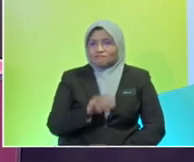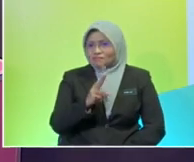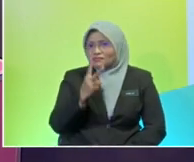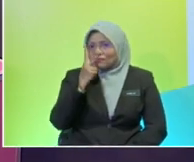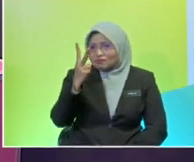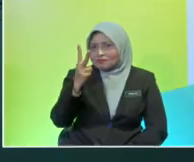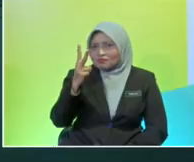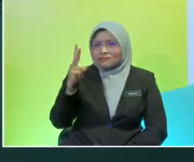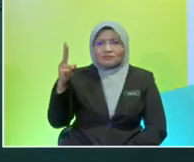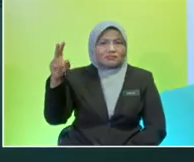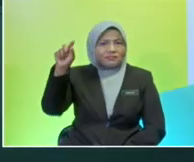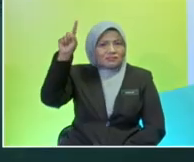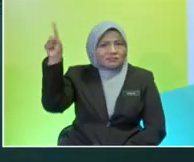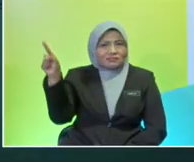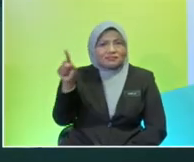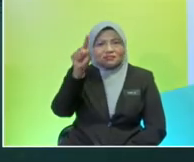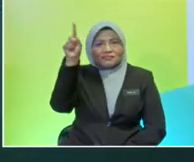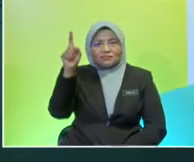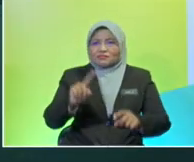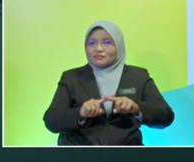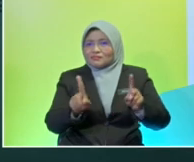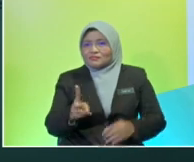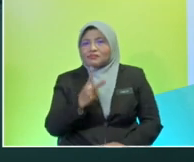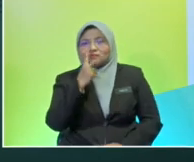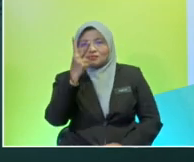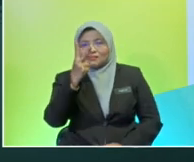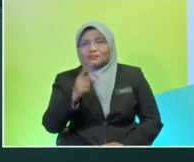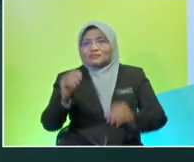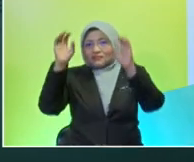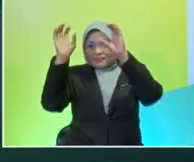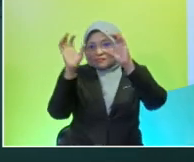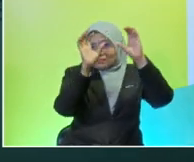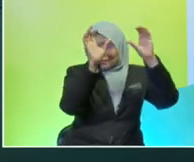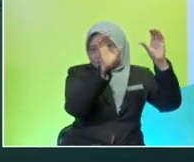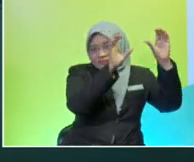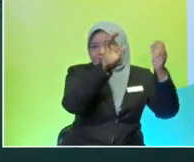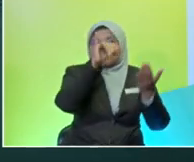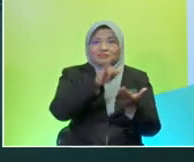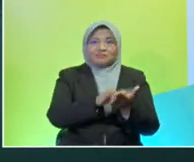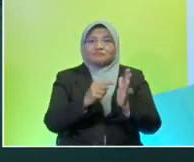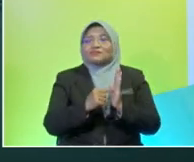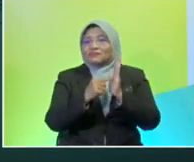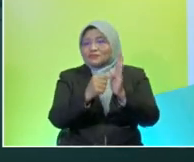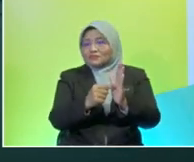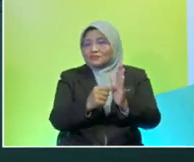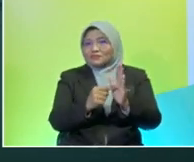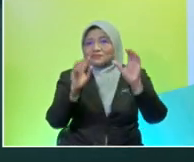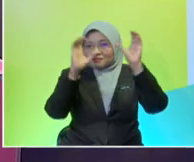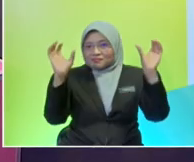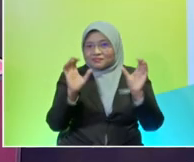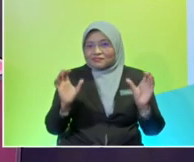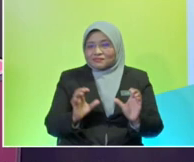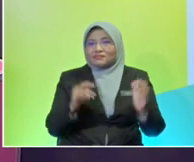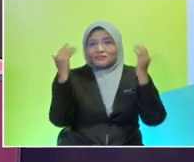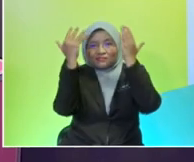tapi nampak awan itu menunjukkan cuaca telah mendung seterusnya Nisa